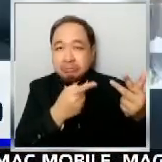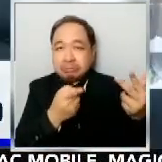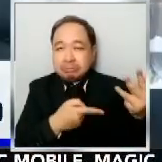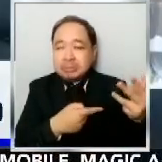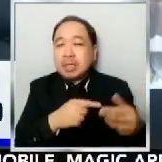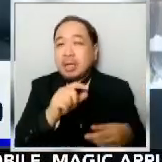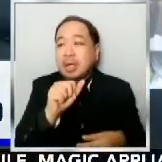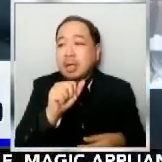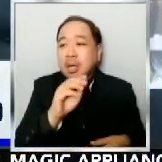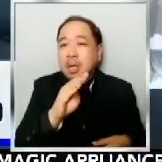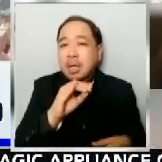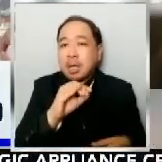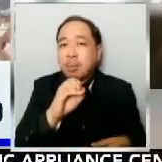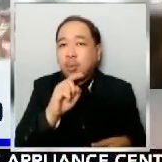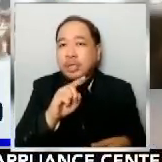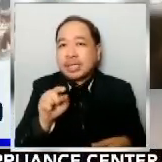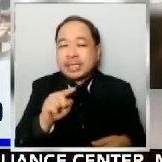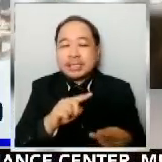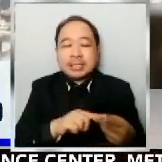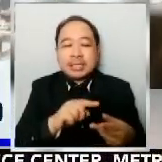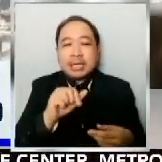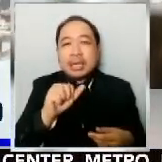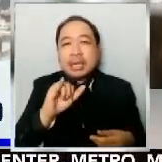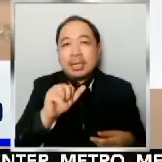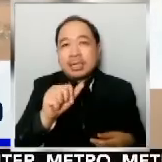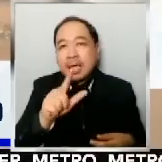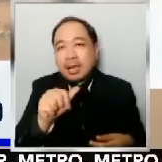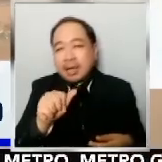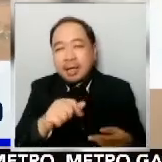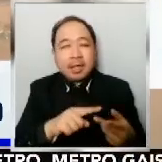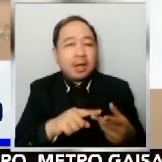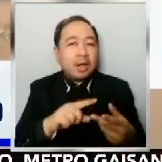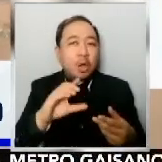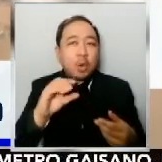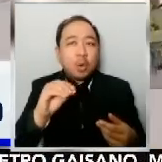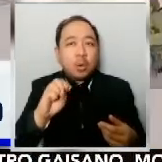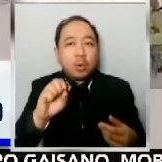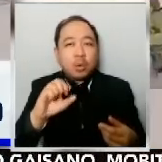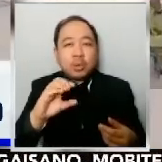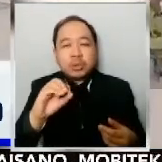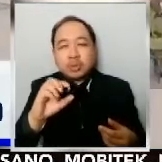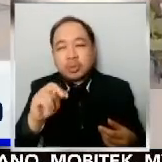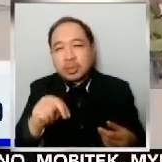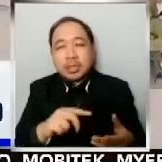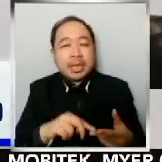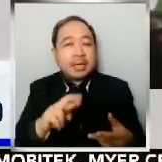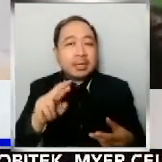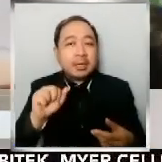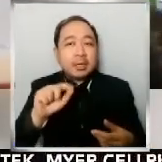Lance Gokongwei, Ramon Ang, Teresita C. Coson, at Enrique Razon.